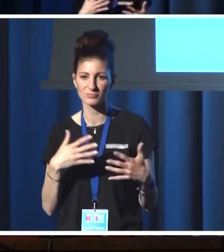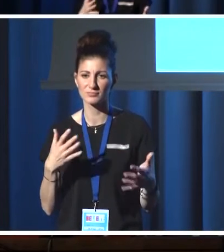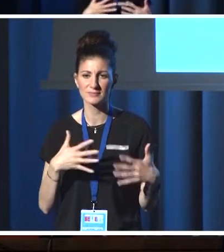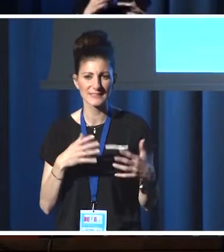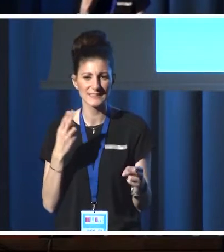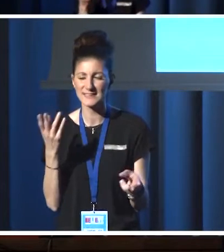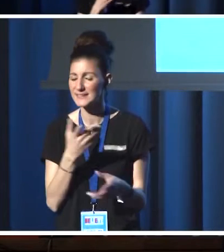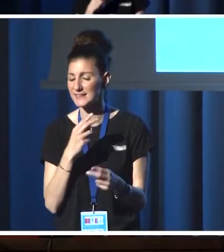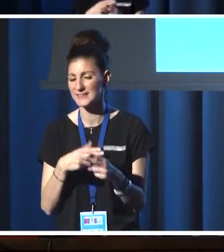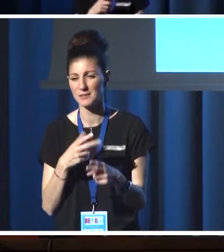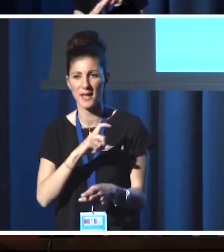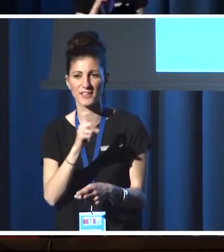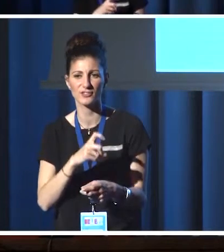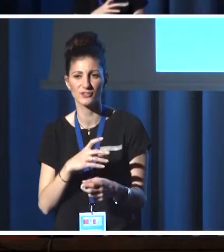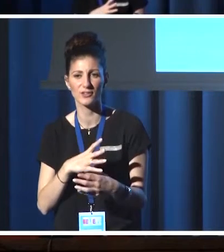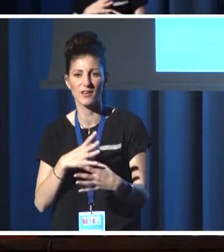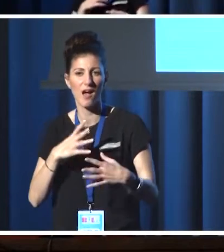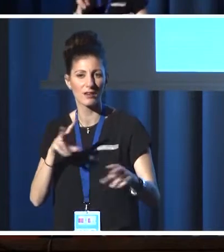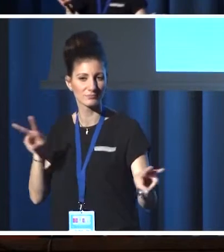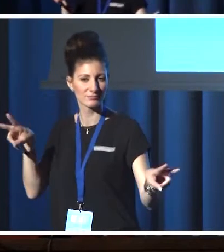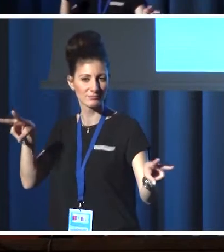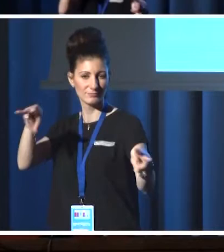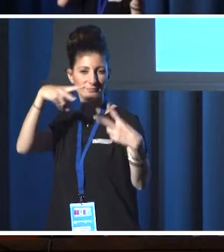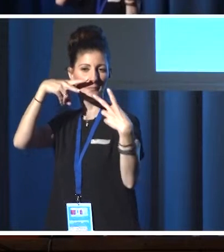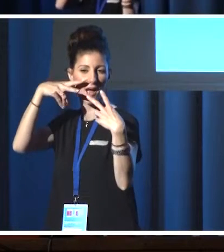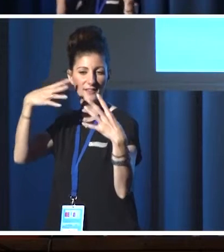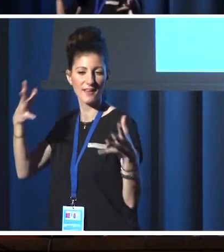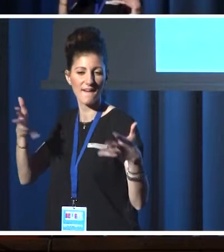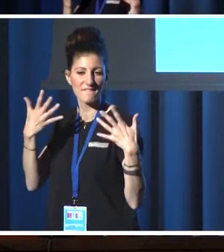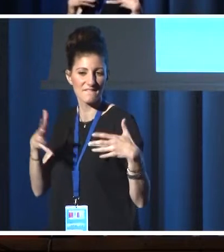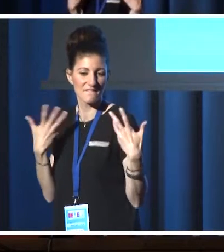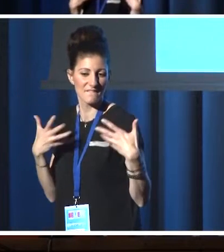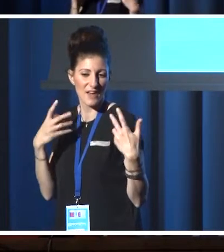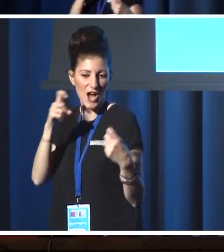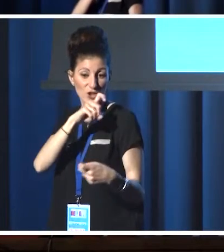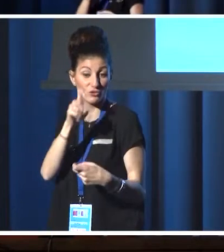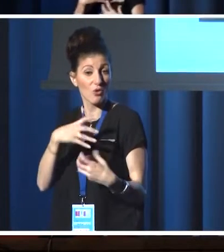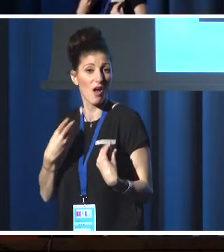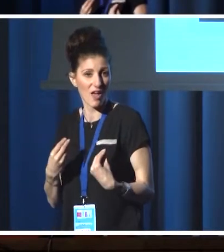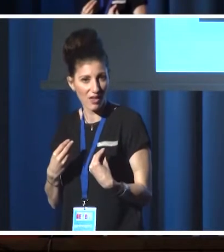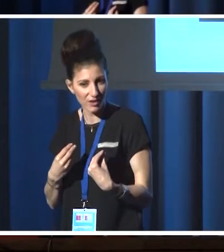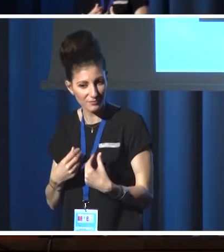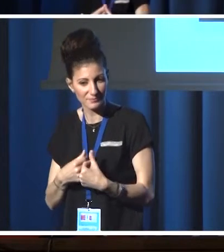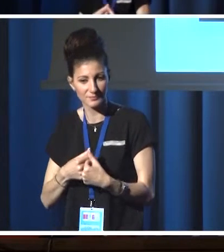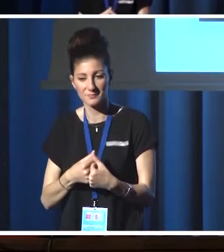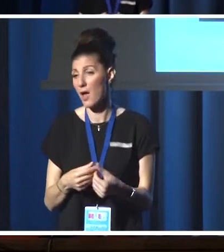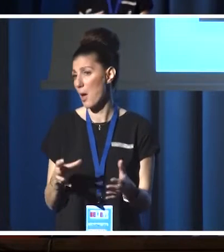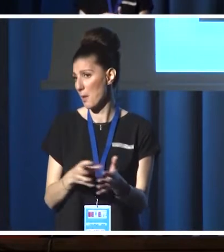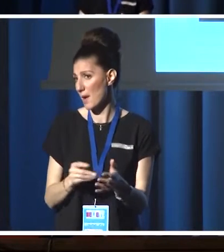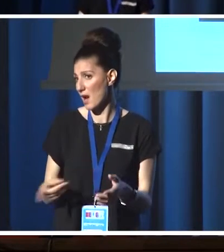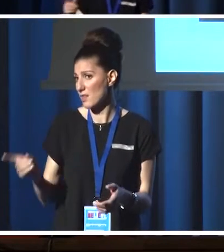βλέπει ο ένας τον άλλον στα μάτια και ζωή για μία